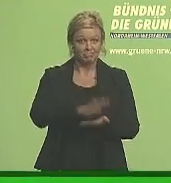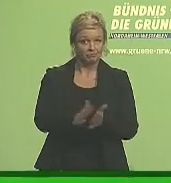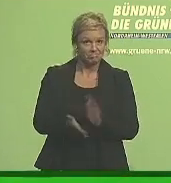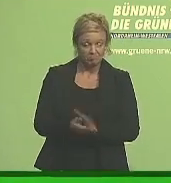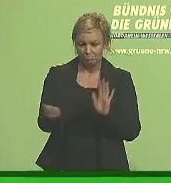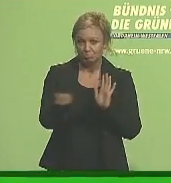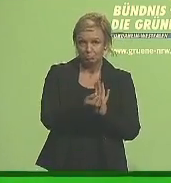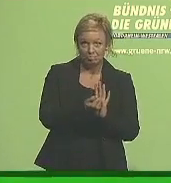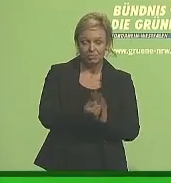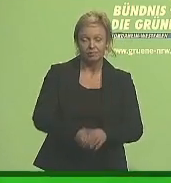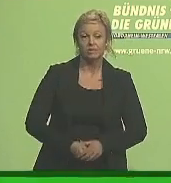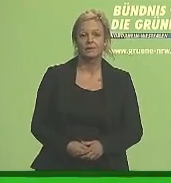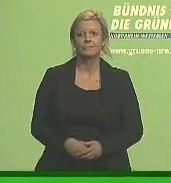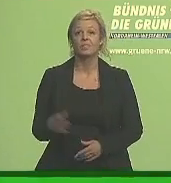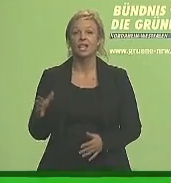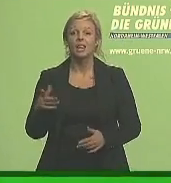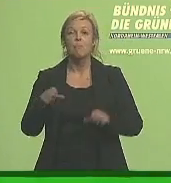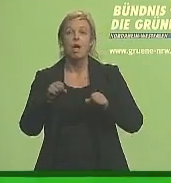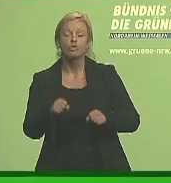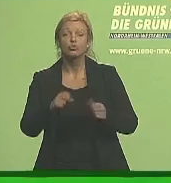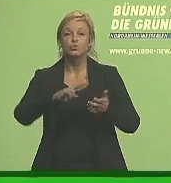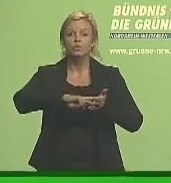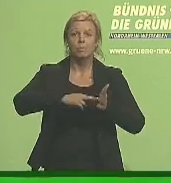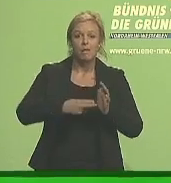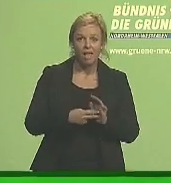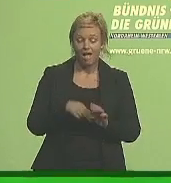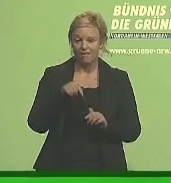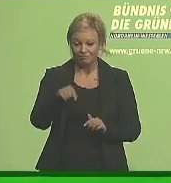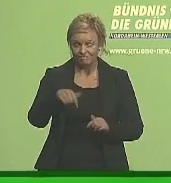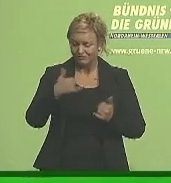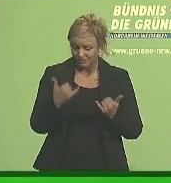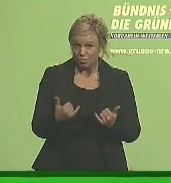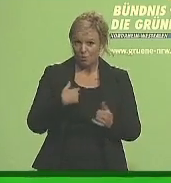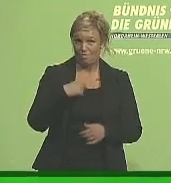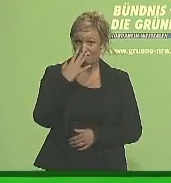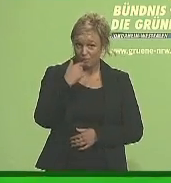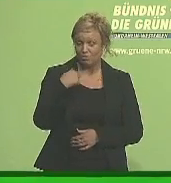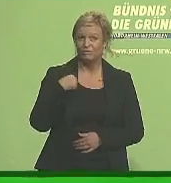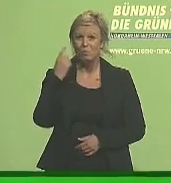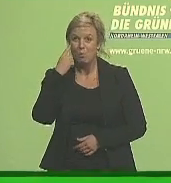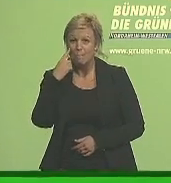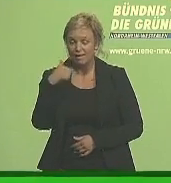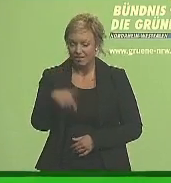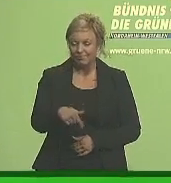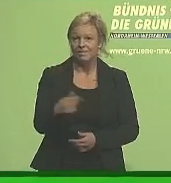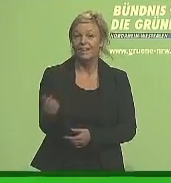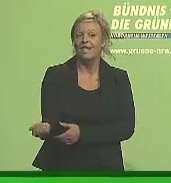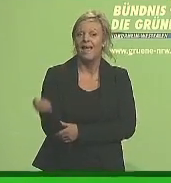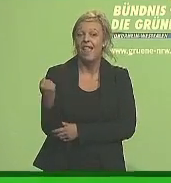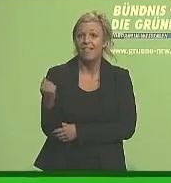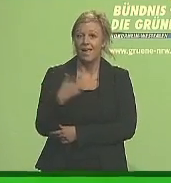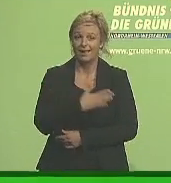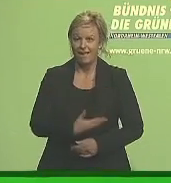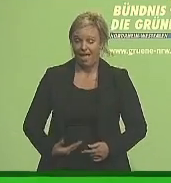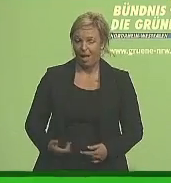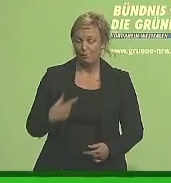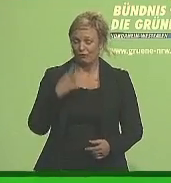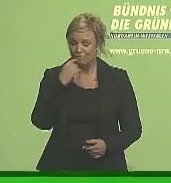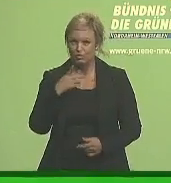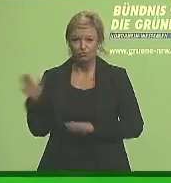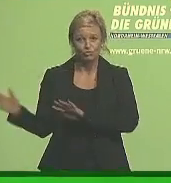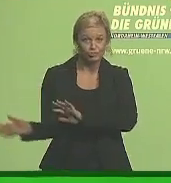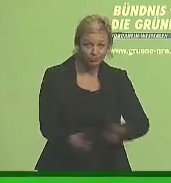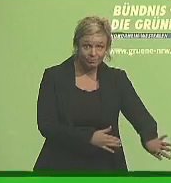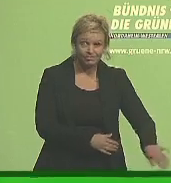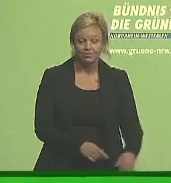Johannes initiiert, der alle mitnimmt, hier auf den Weg gebracht wird, wenn wir versuchen, Energiearmut zu verhindern, dann werfen uns diese